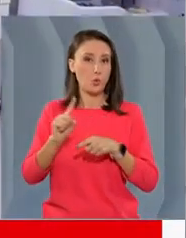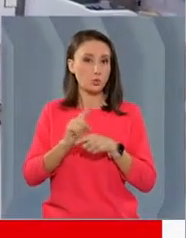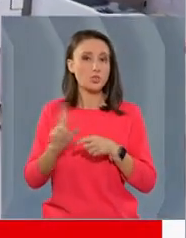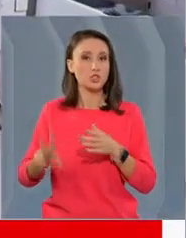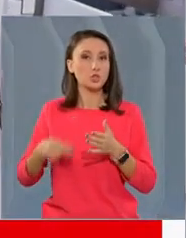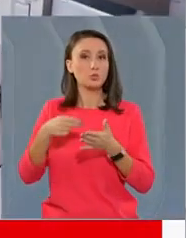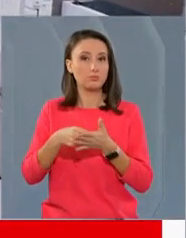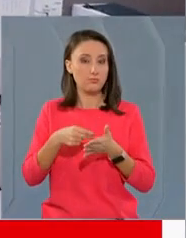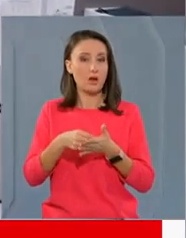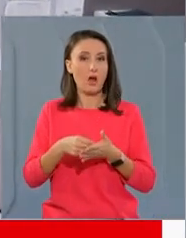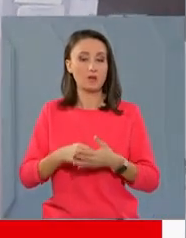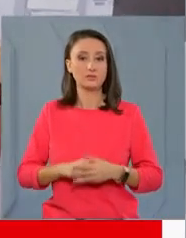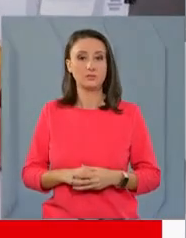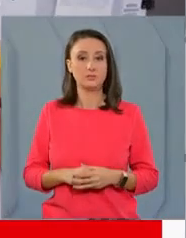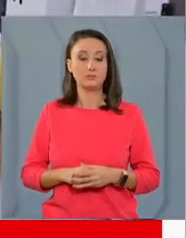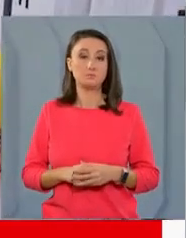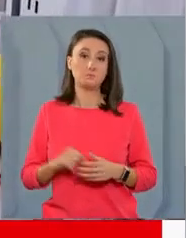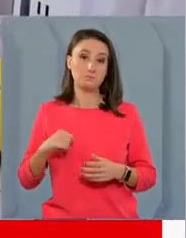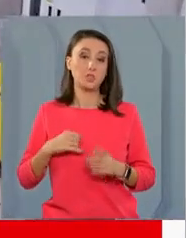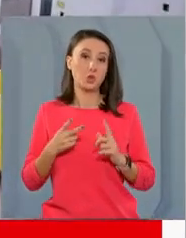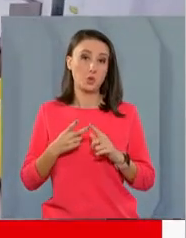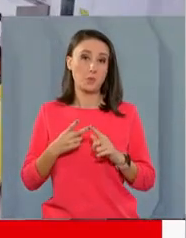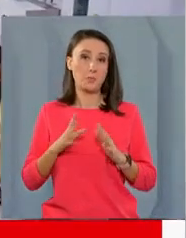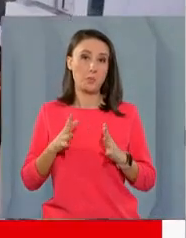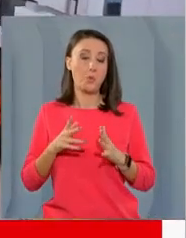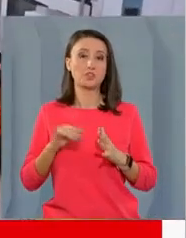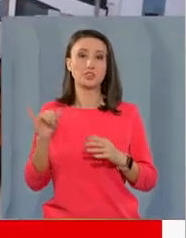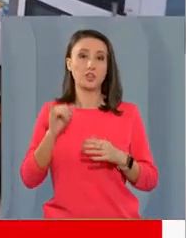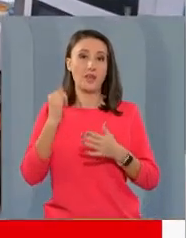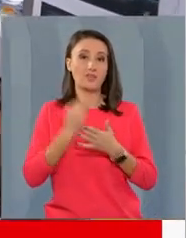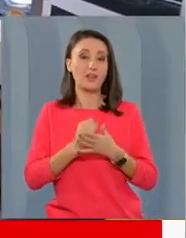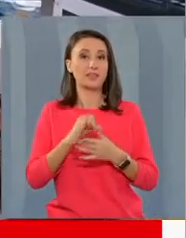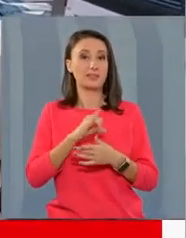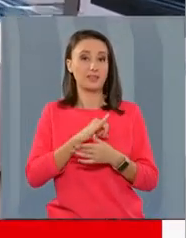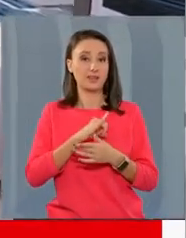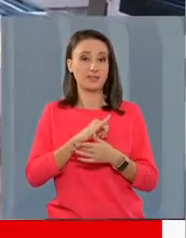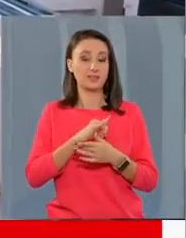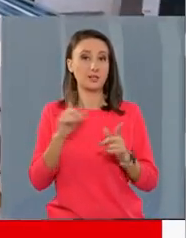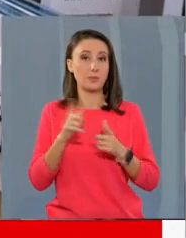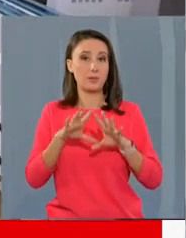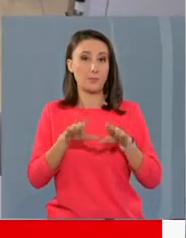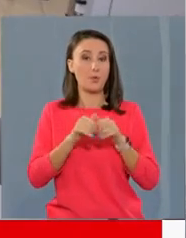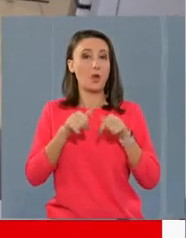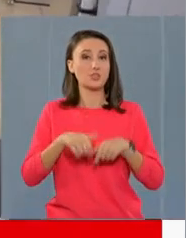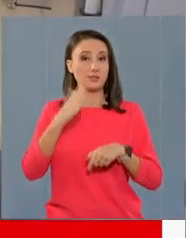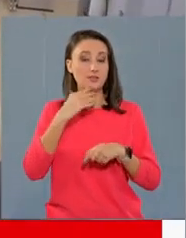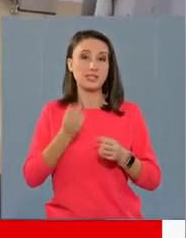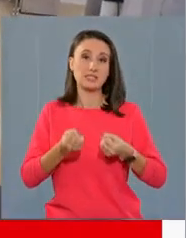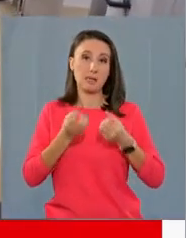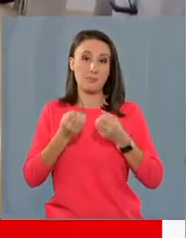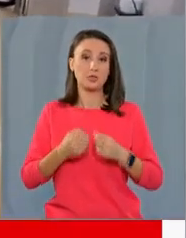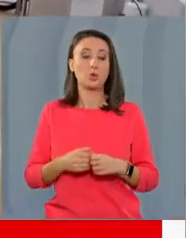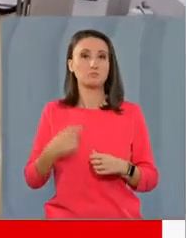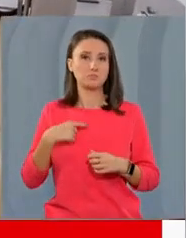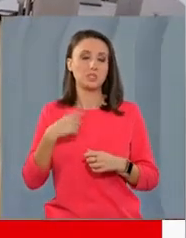ceva, iar pe de altă parte s-ar putea ca cei care sunt cu adevărat interesați și petrec împreună în aceste zile de sărbătoare